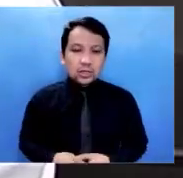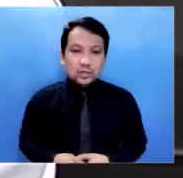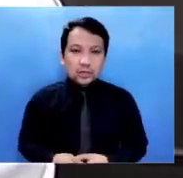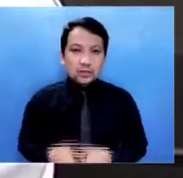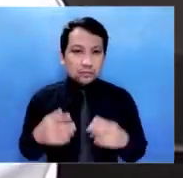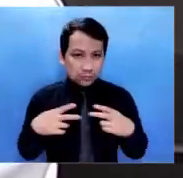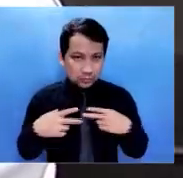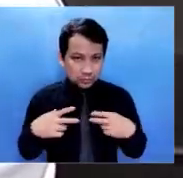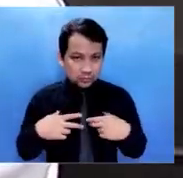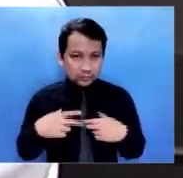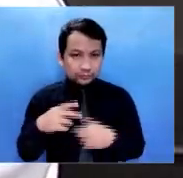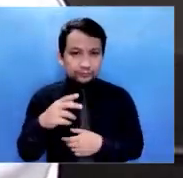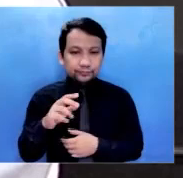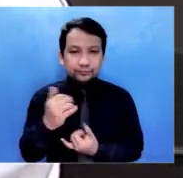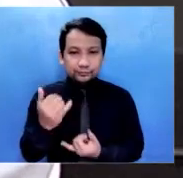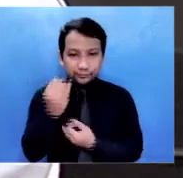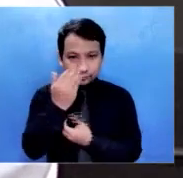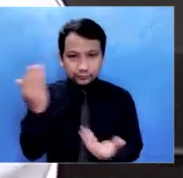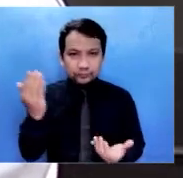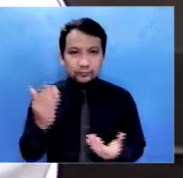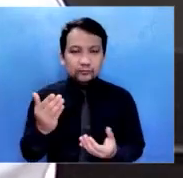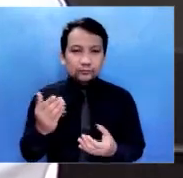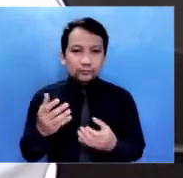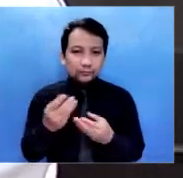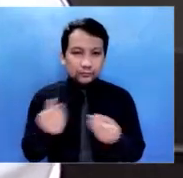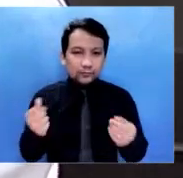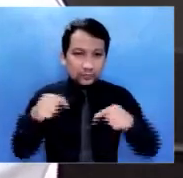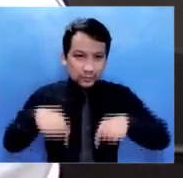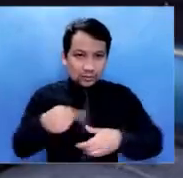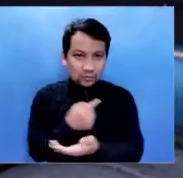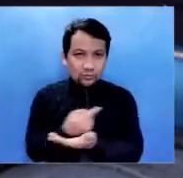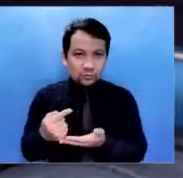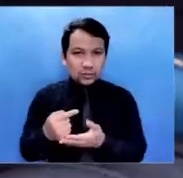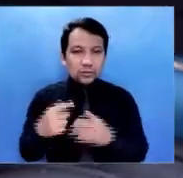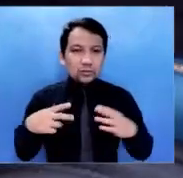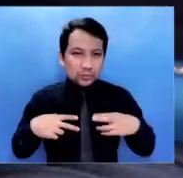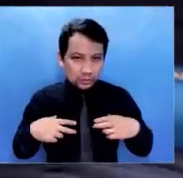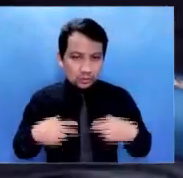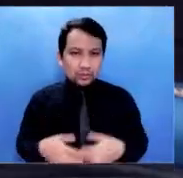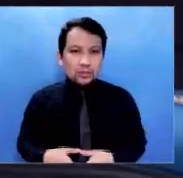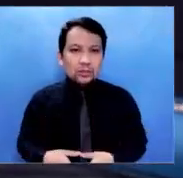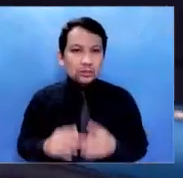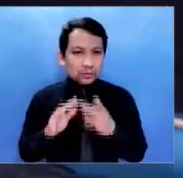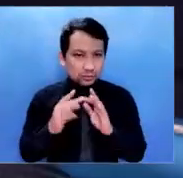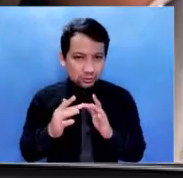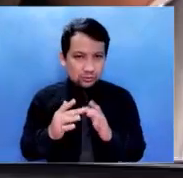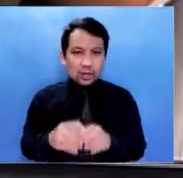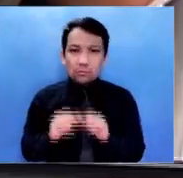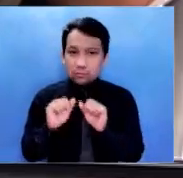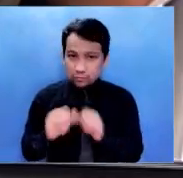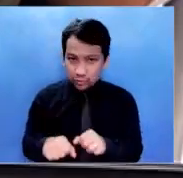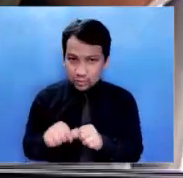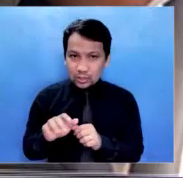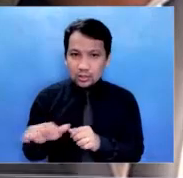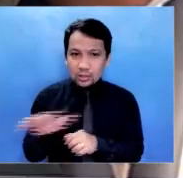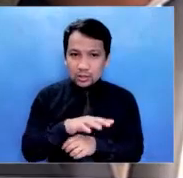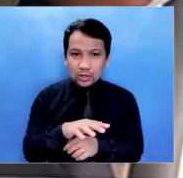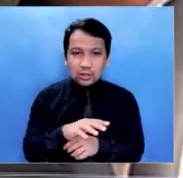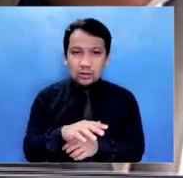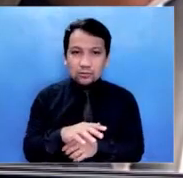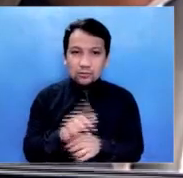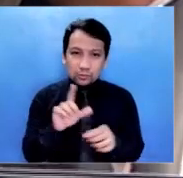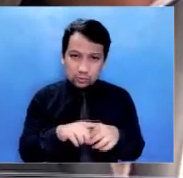ako for today para sulit yung long weekend vacation po. Online naman siya. Pwede siyang mag-load na lang ako,